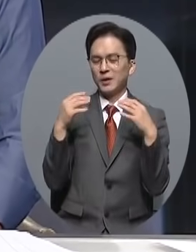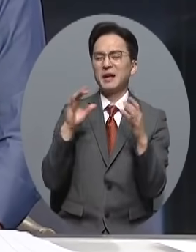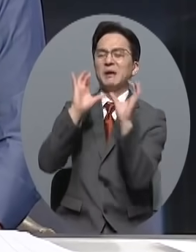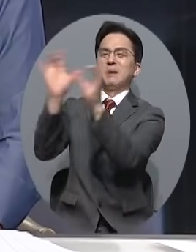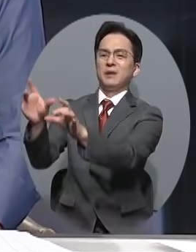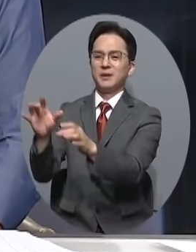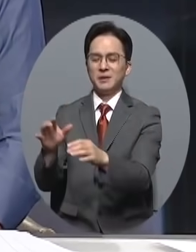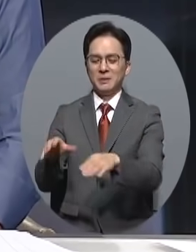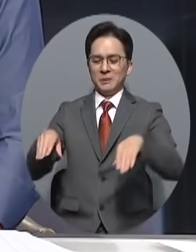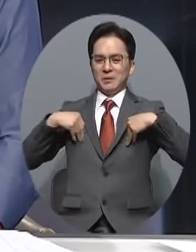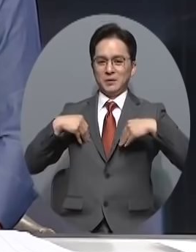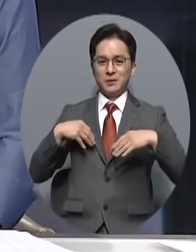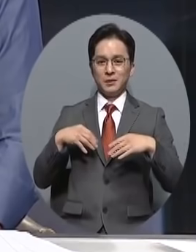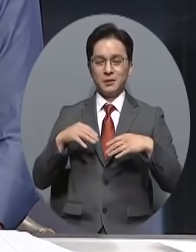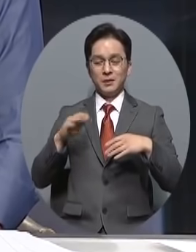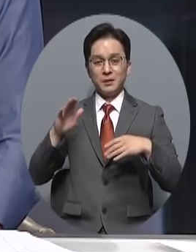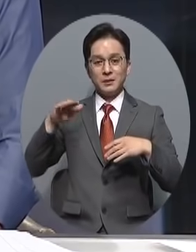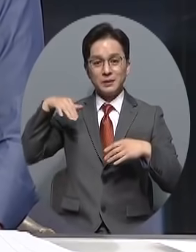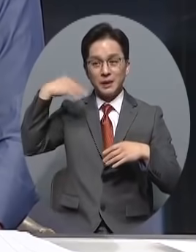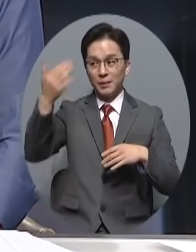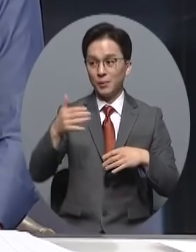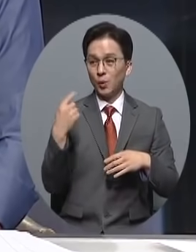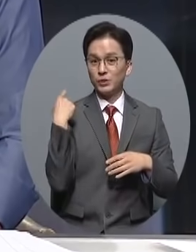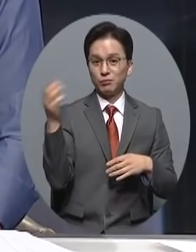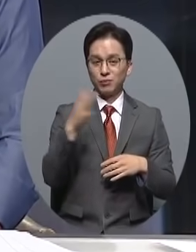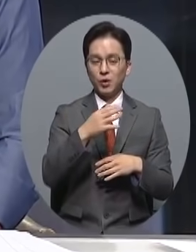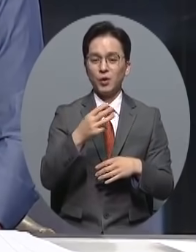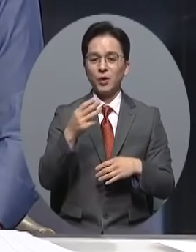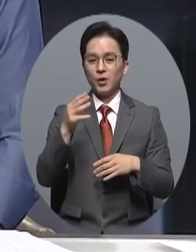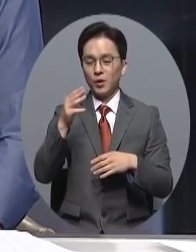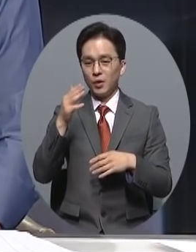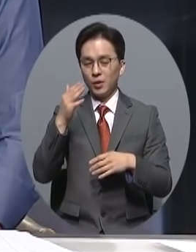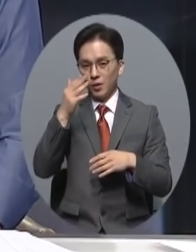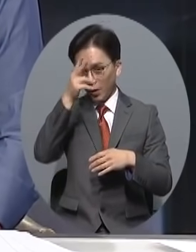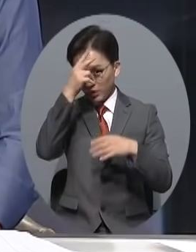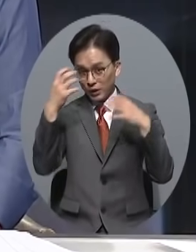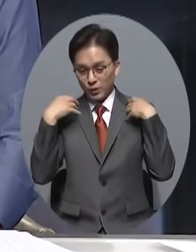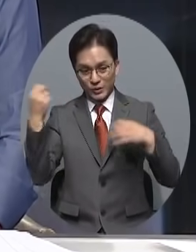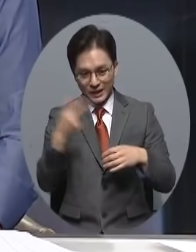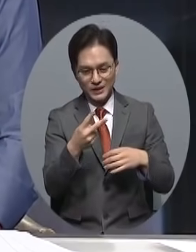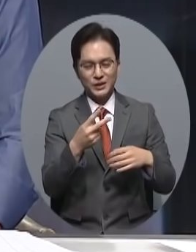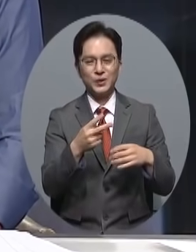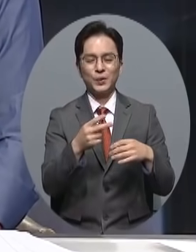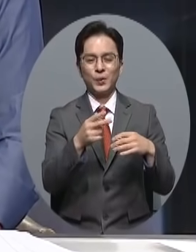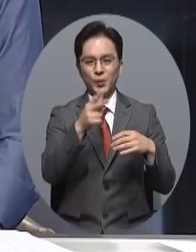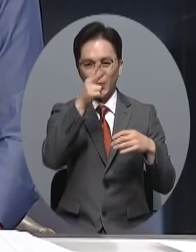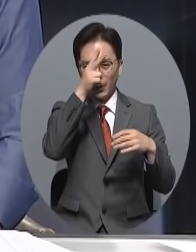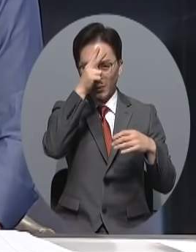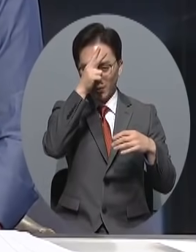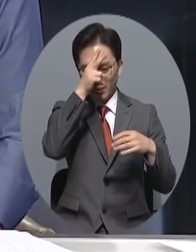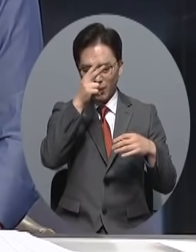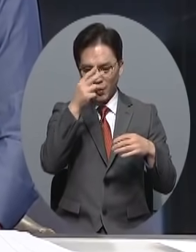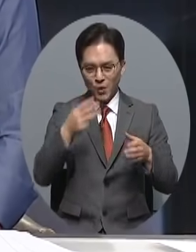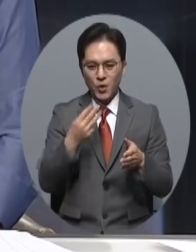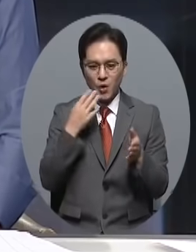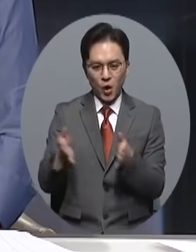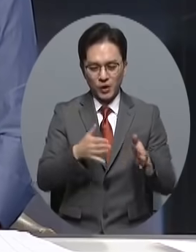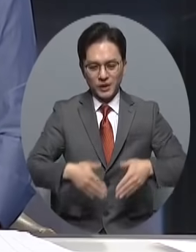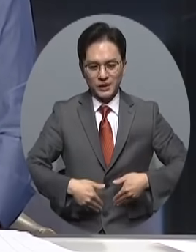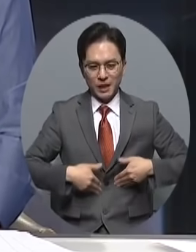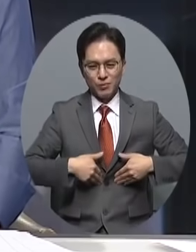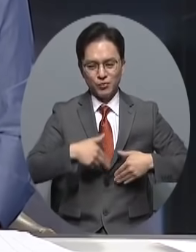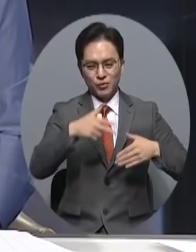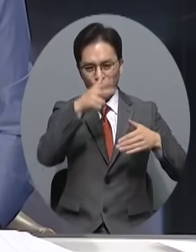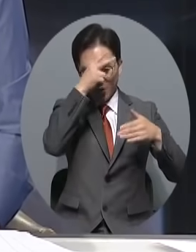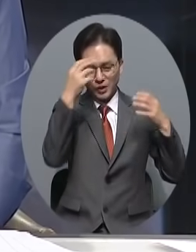네. 압수수색을 당장 해서 어떤 자료를 확보해야 되는 거 아니냐 이런 주장들도 나오고 있습니다. 자, 이제